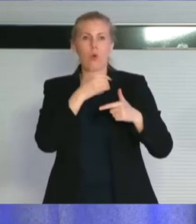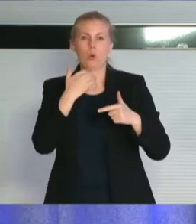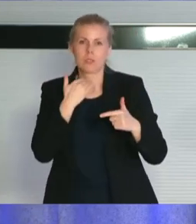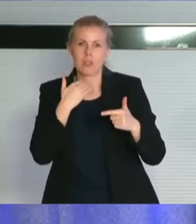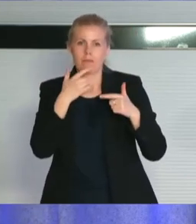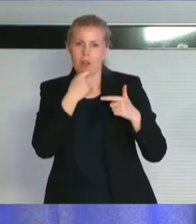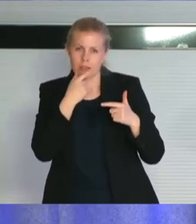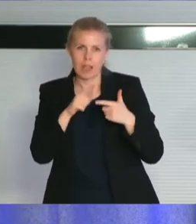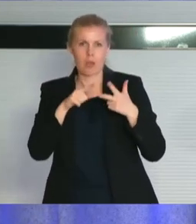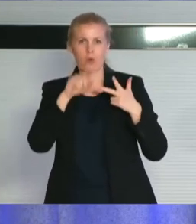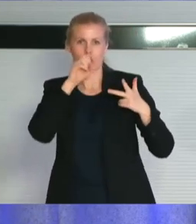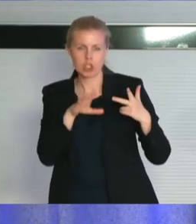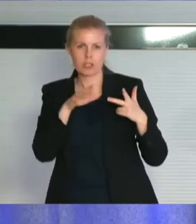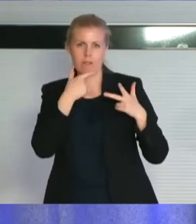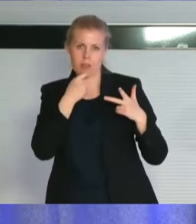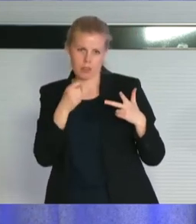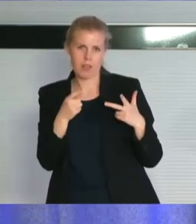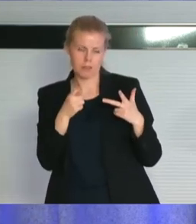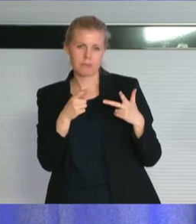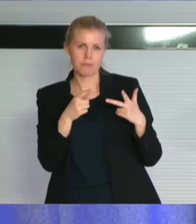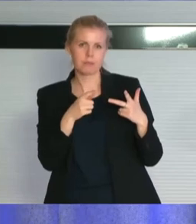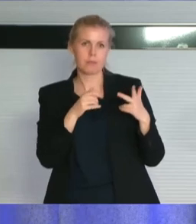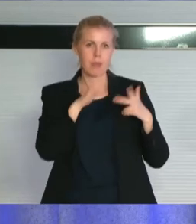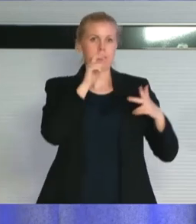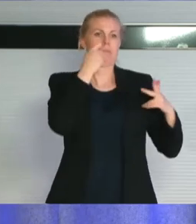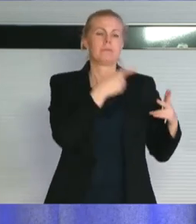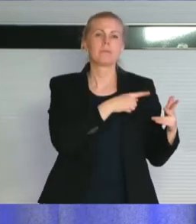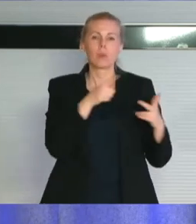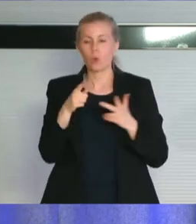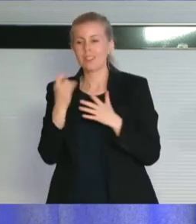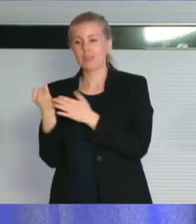nysevaner. Fokus på testing og isolering av syke,